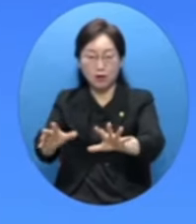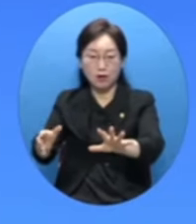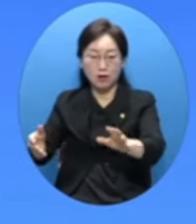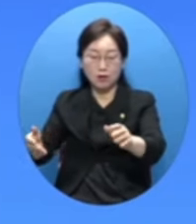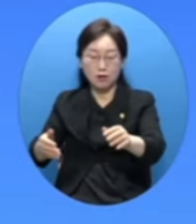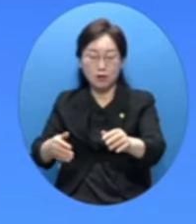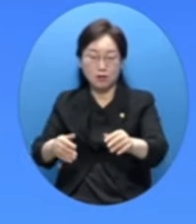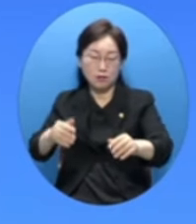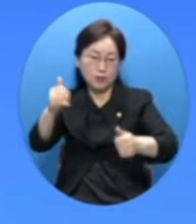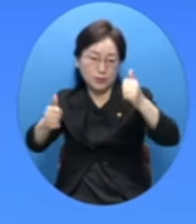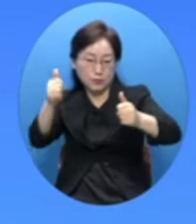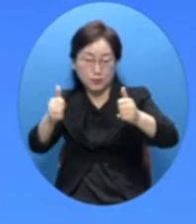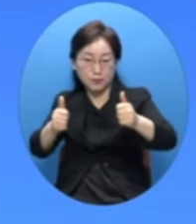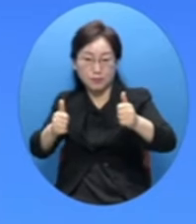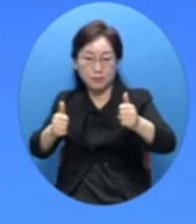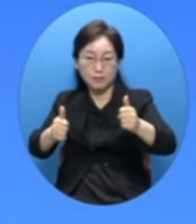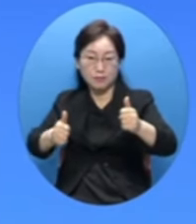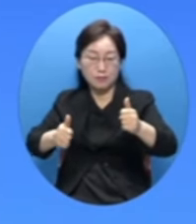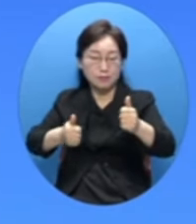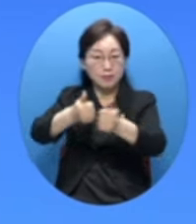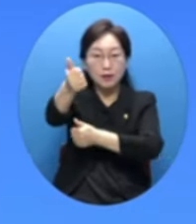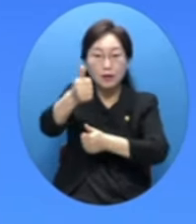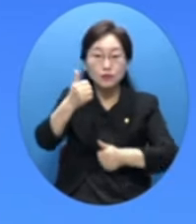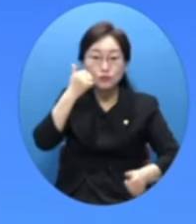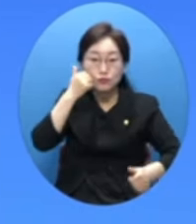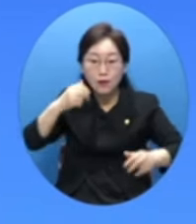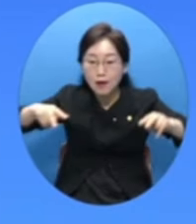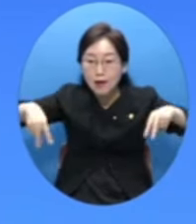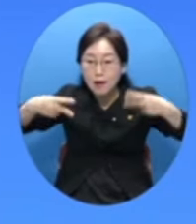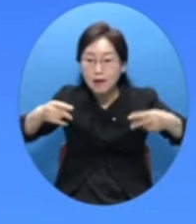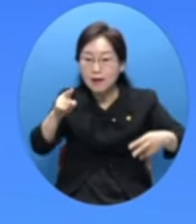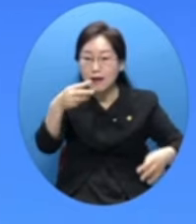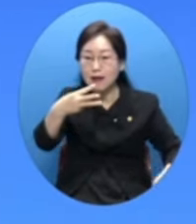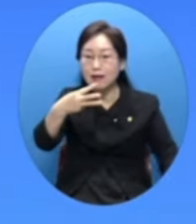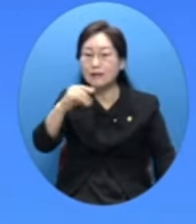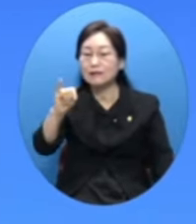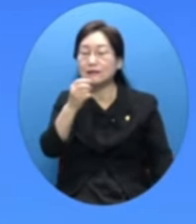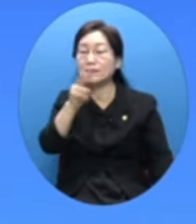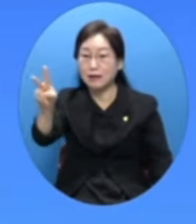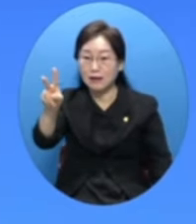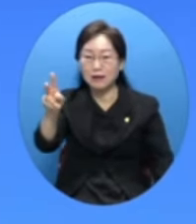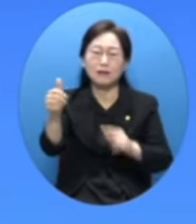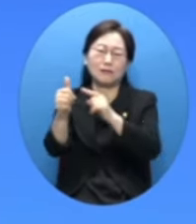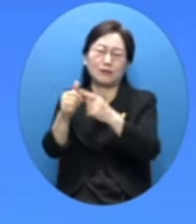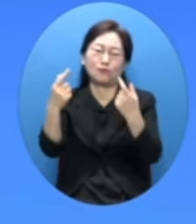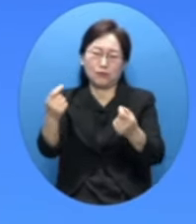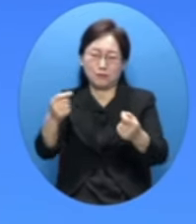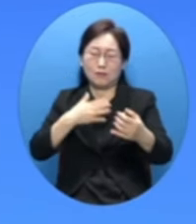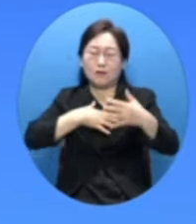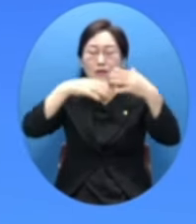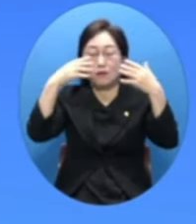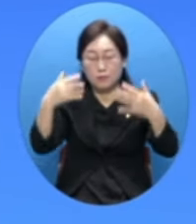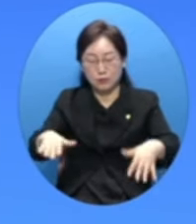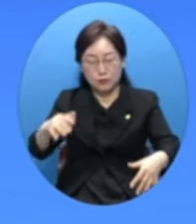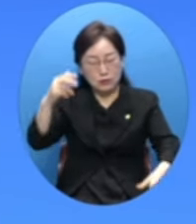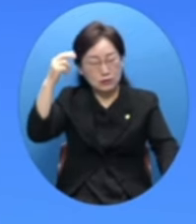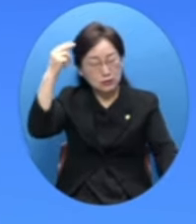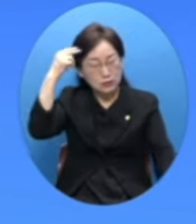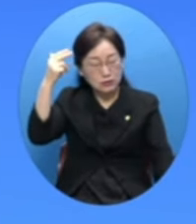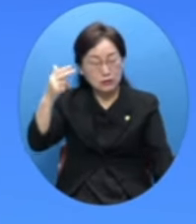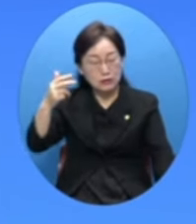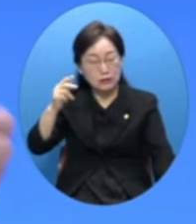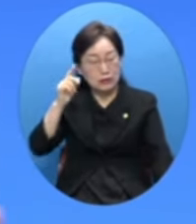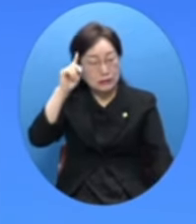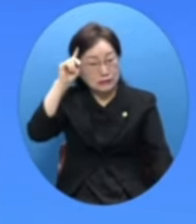그들과 겨루어 승리한 위대한 선지자 엘리야도 피곤과 정신적 스트레스를 이기지